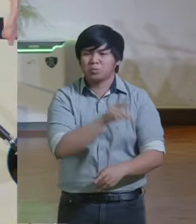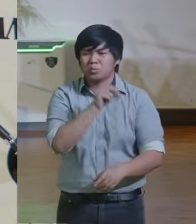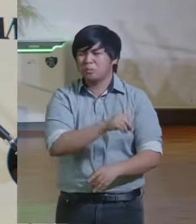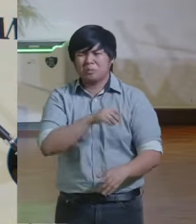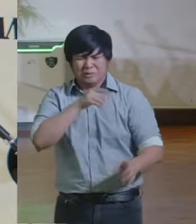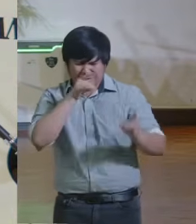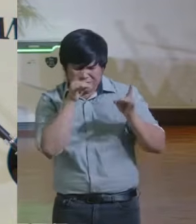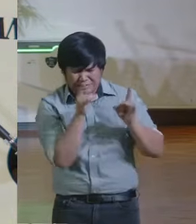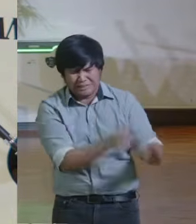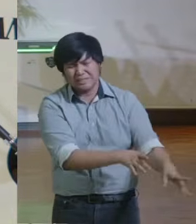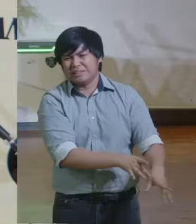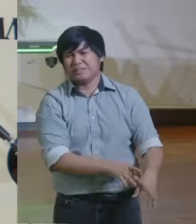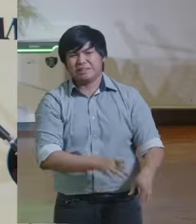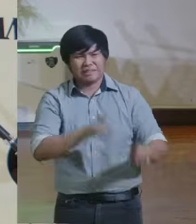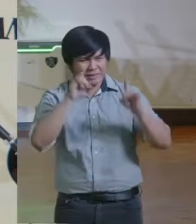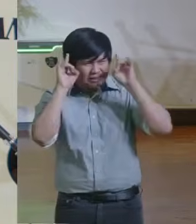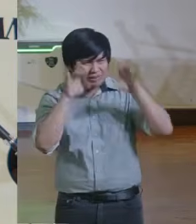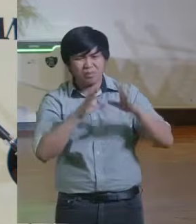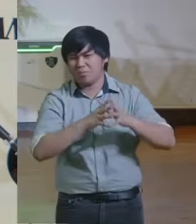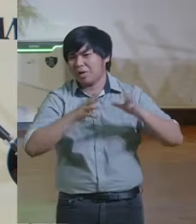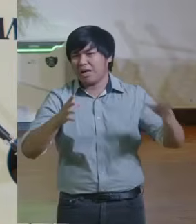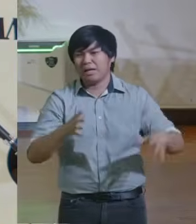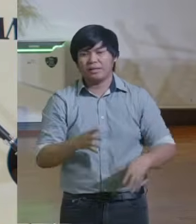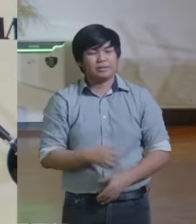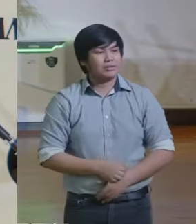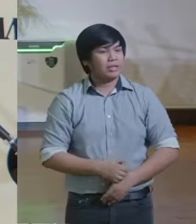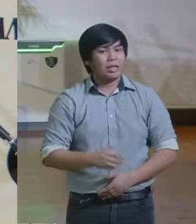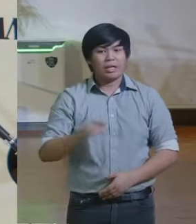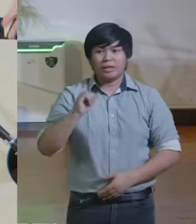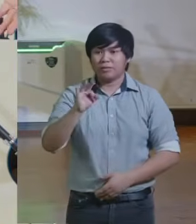the wages of sin is?